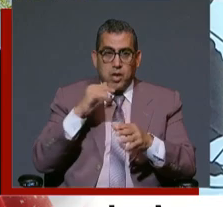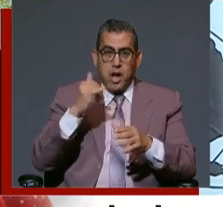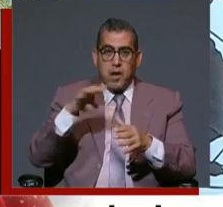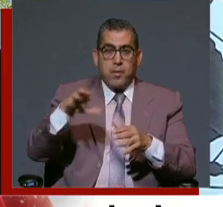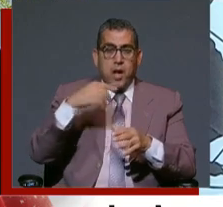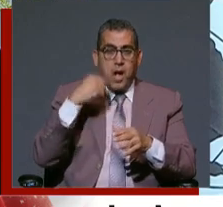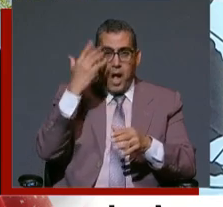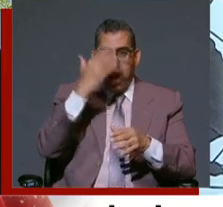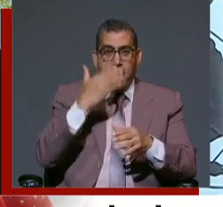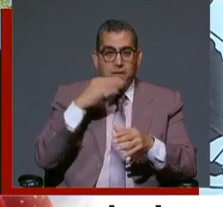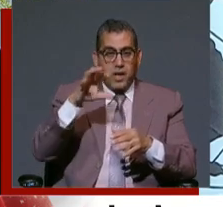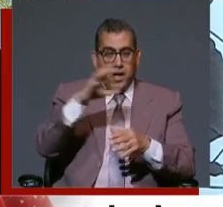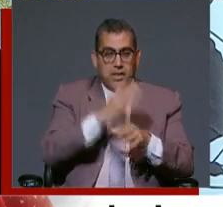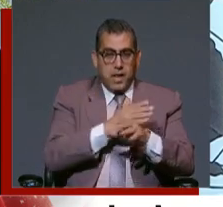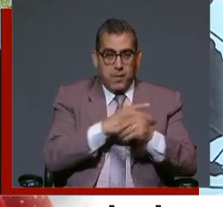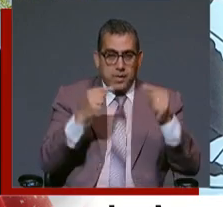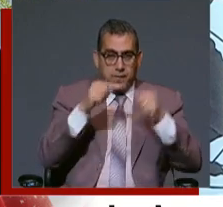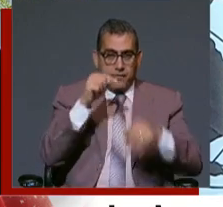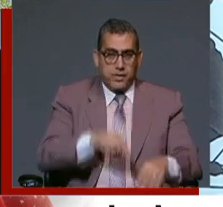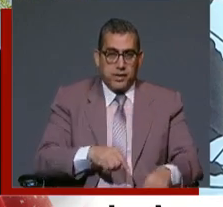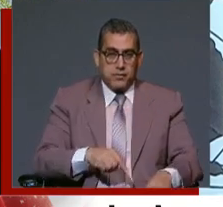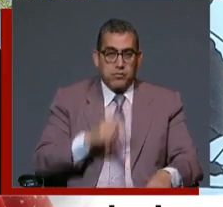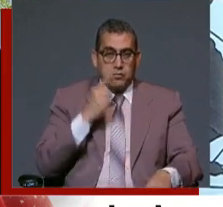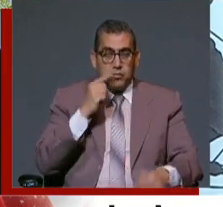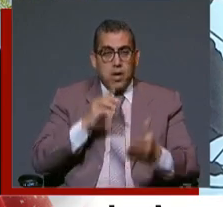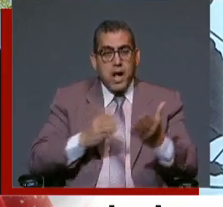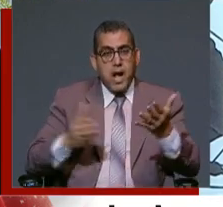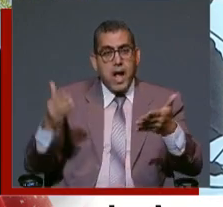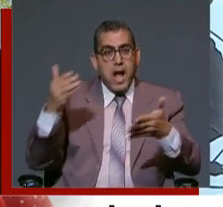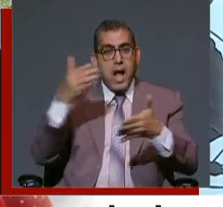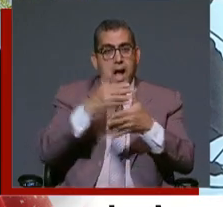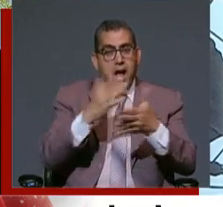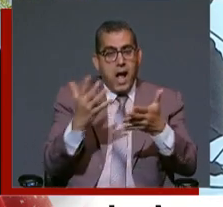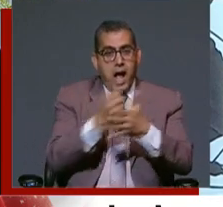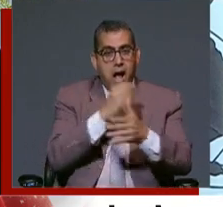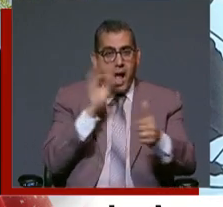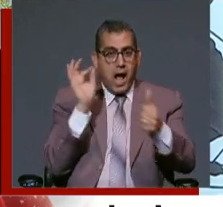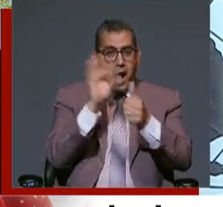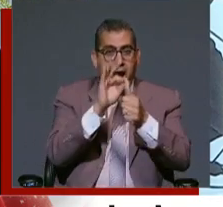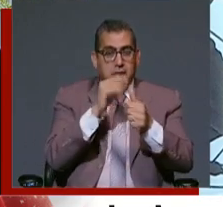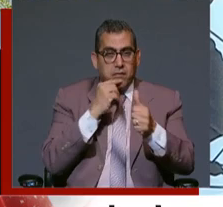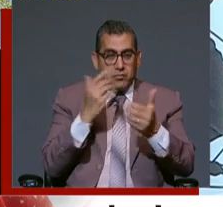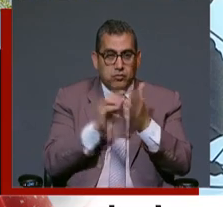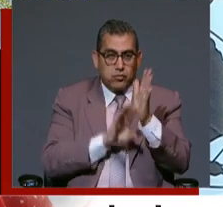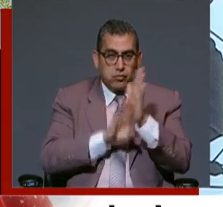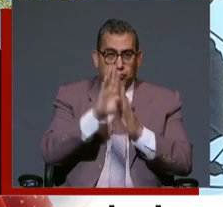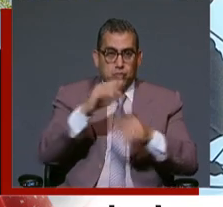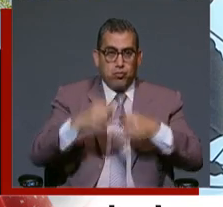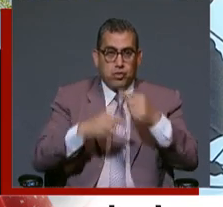القارة الإفريقية، وصولاً إلى تحقيق أهداف التنمية المستدامة.